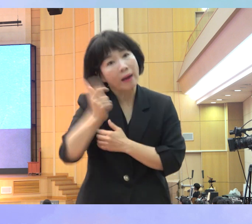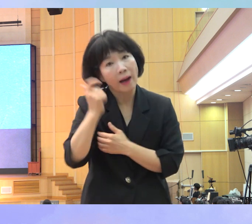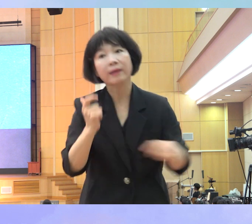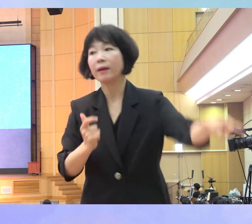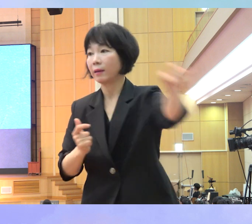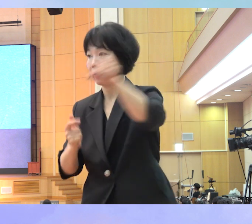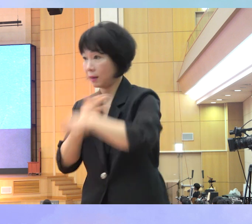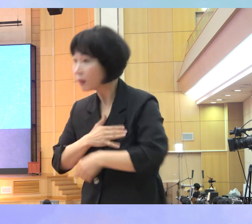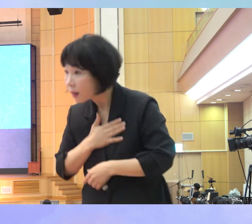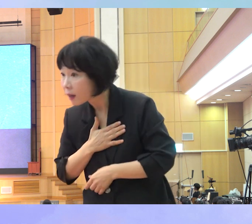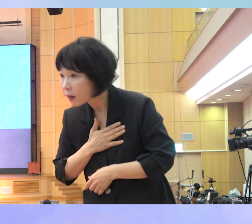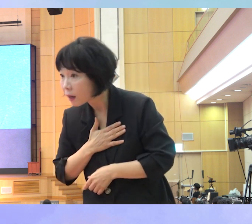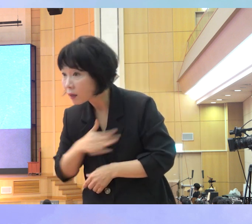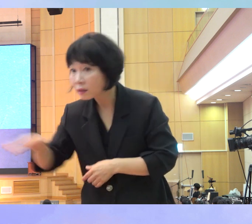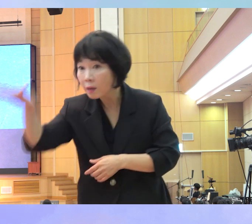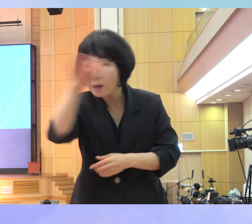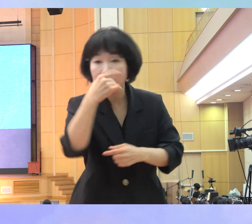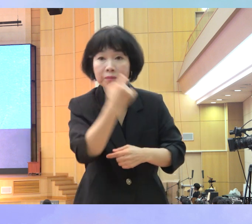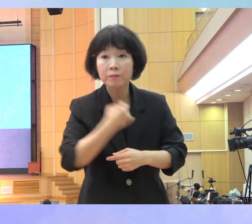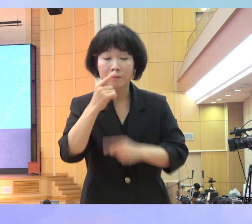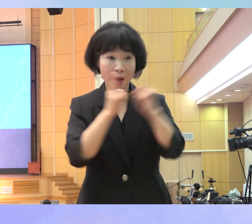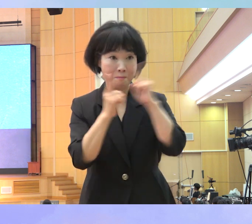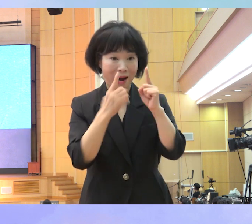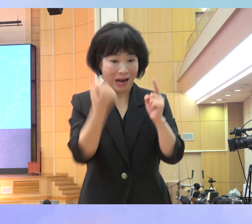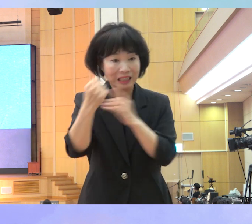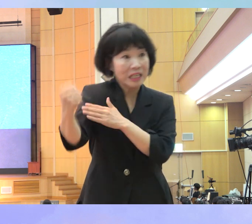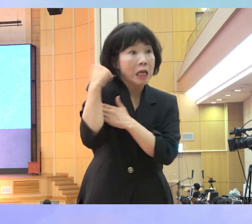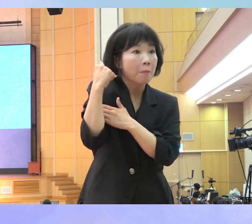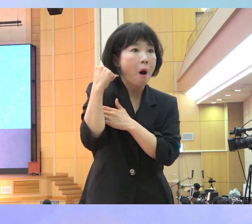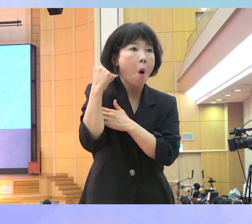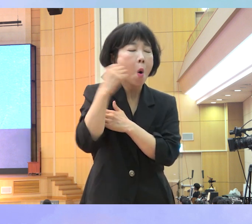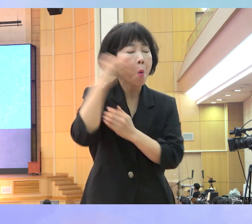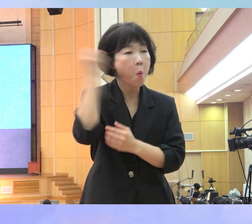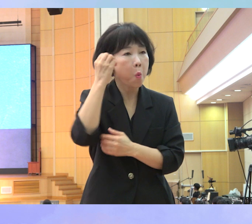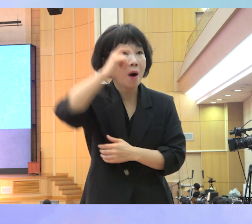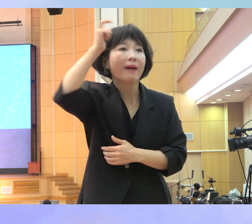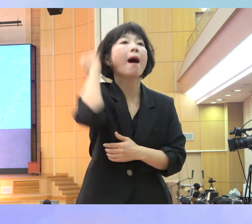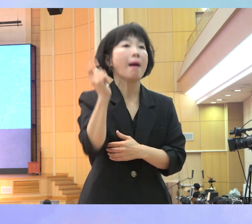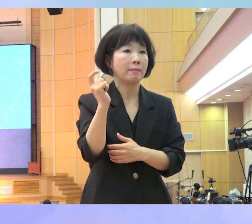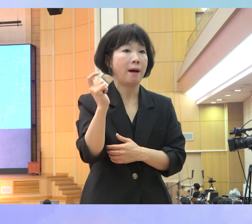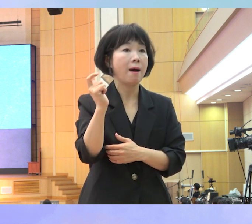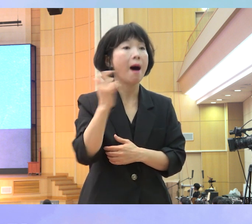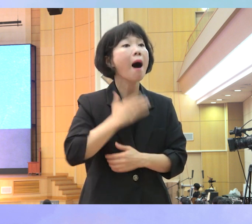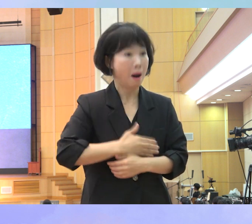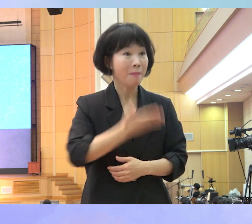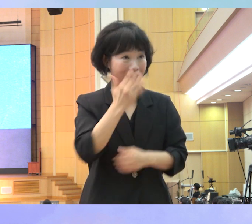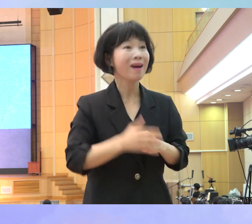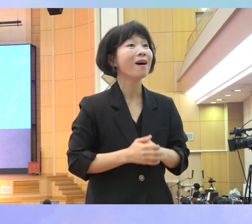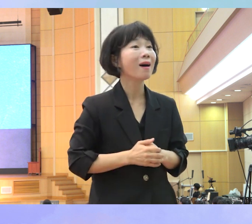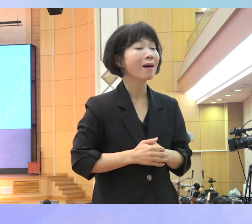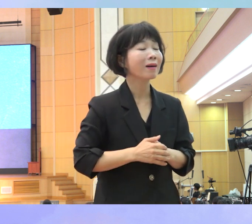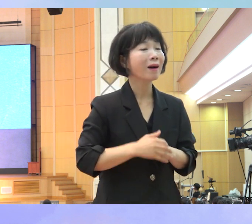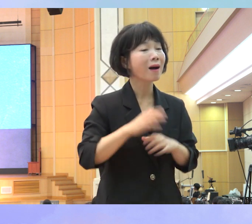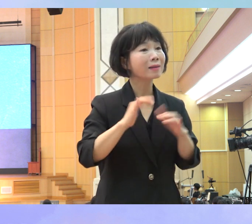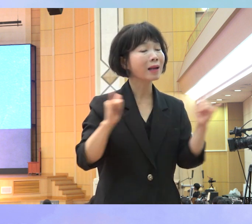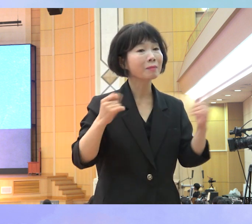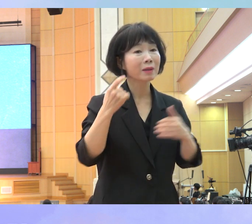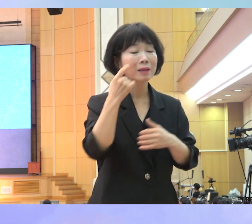있거든요. 역시 이 말이 가진 힘이 어마어마하게 대단하다라는 겁니다. 그런데 이